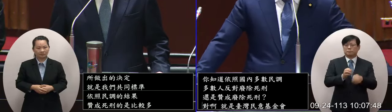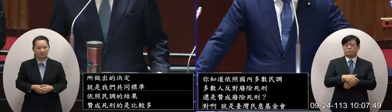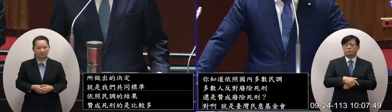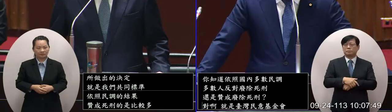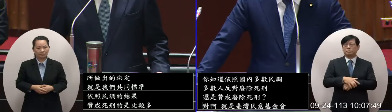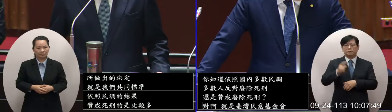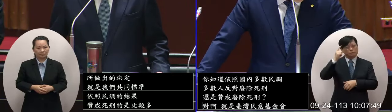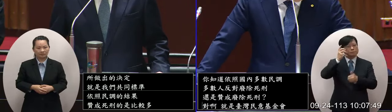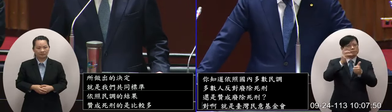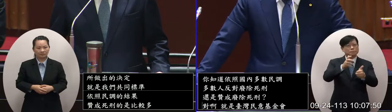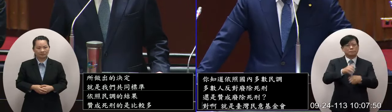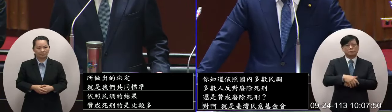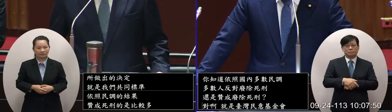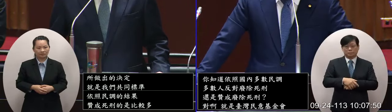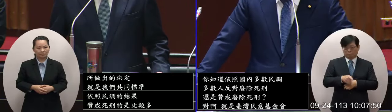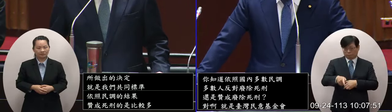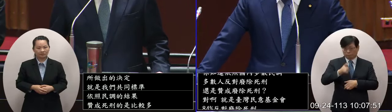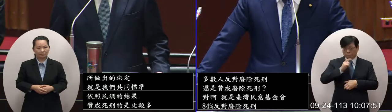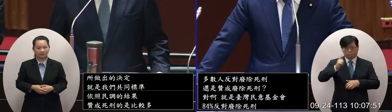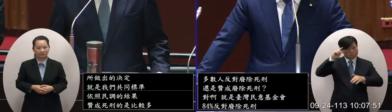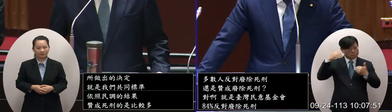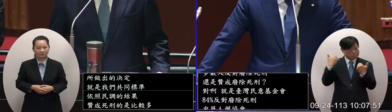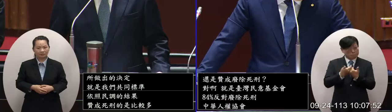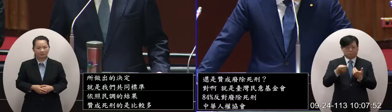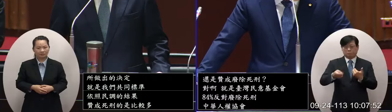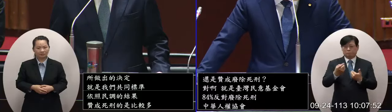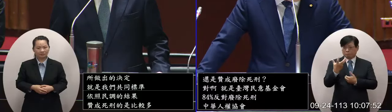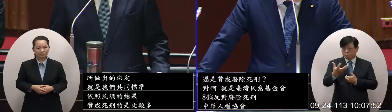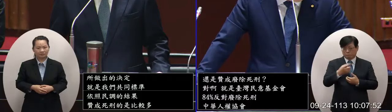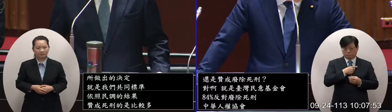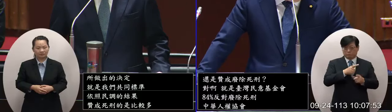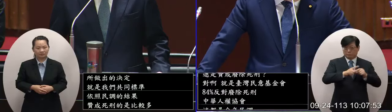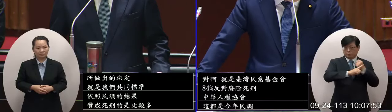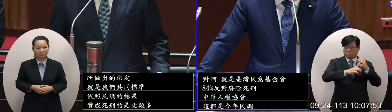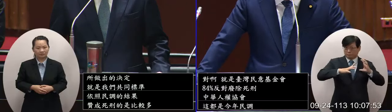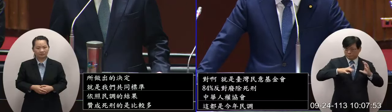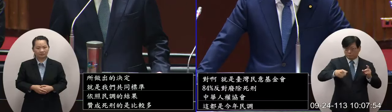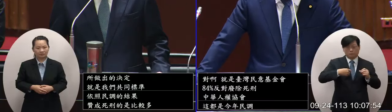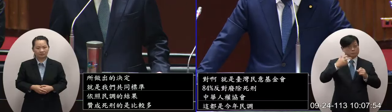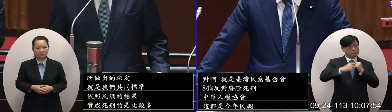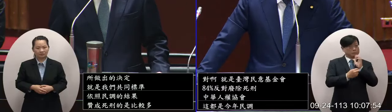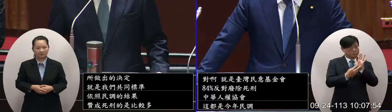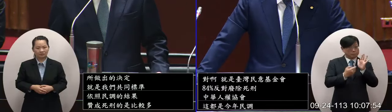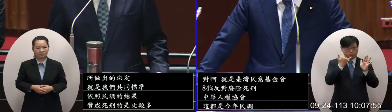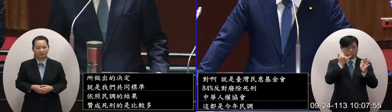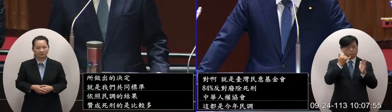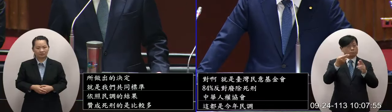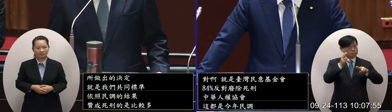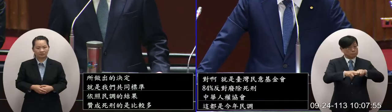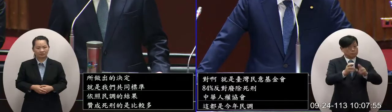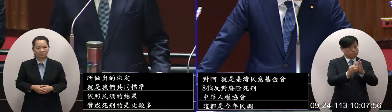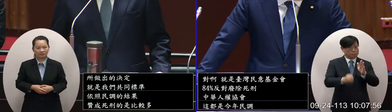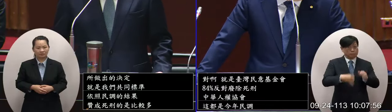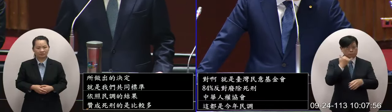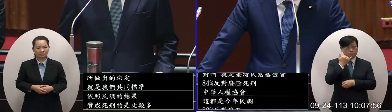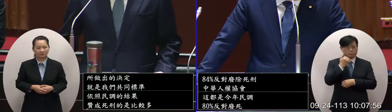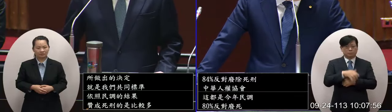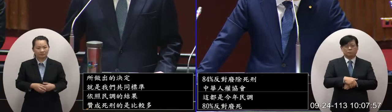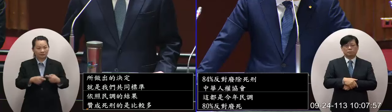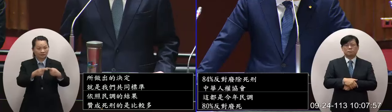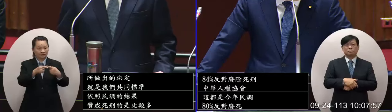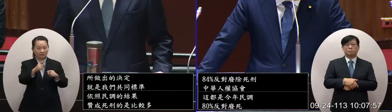你哈，在这么强大的反废死民意之下，你赞成大法官用宪法解释的方式废除死刑吗？ 第一个，